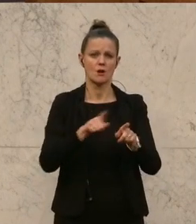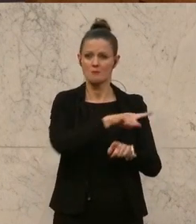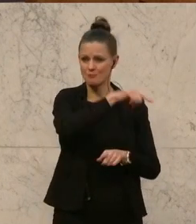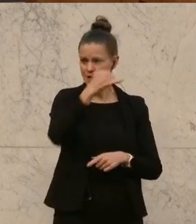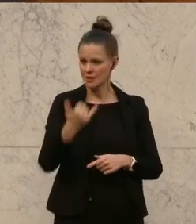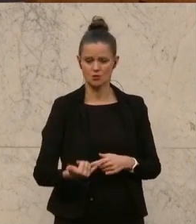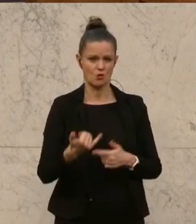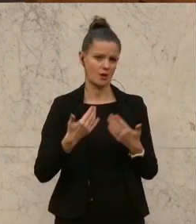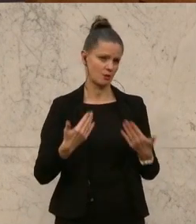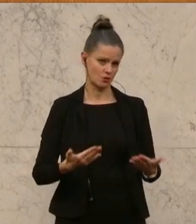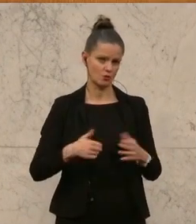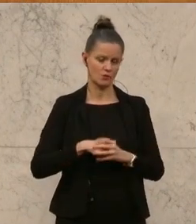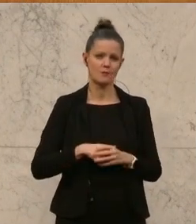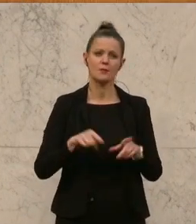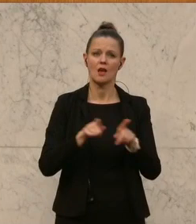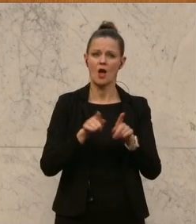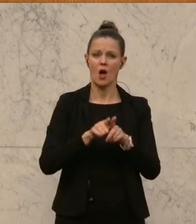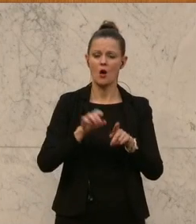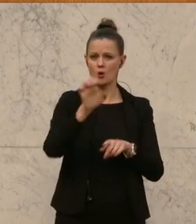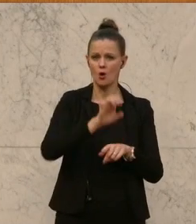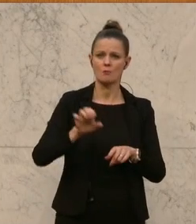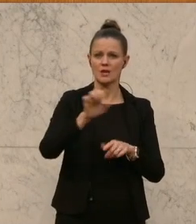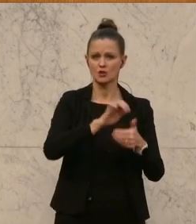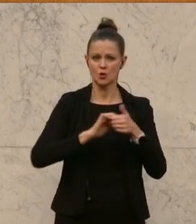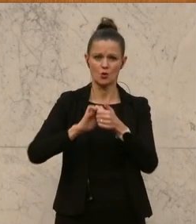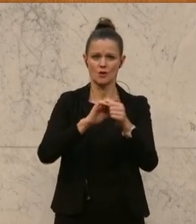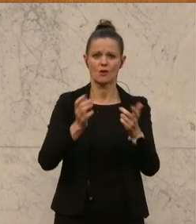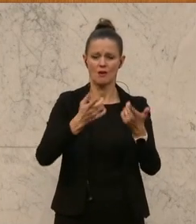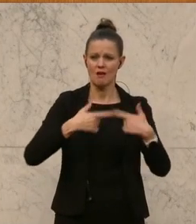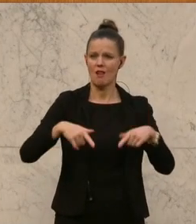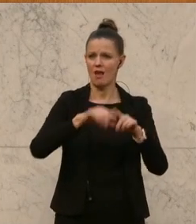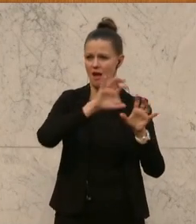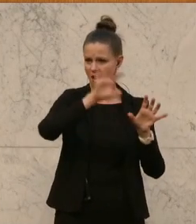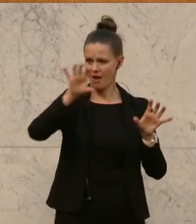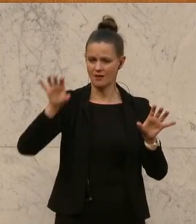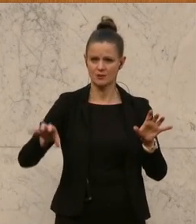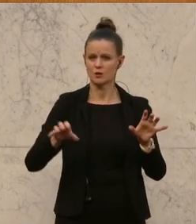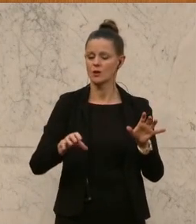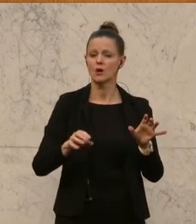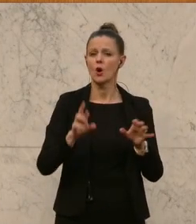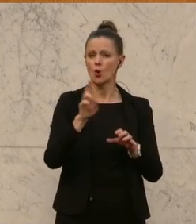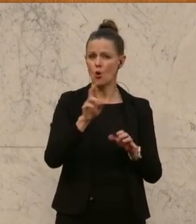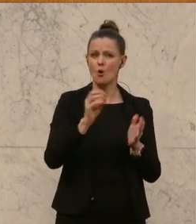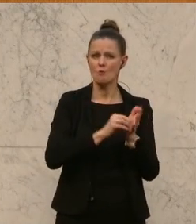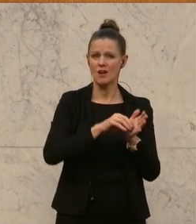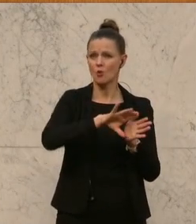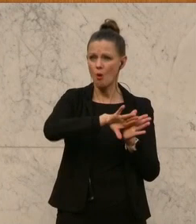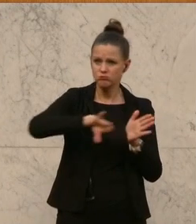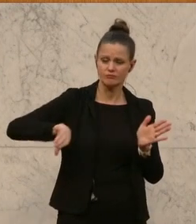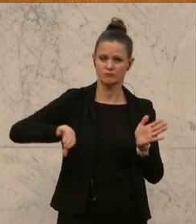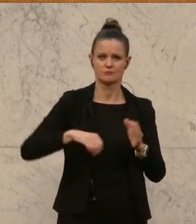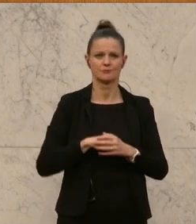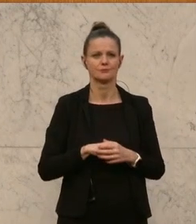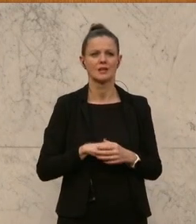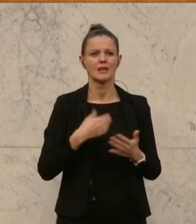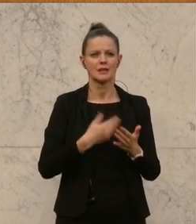heutigen Tage noch stattfindet, auch in Ländern der Europäischen Union, wo Roma nach wie vor ausgegrenzt werden. Damals, seit 1990, wird jährlich der